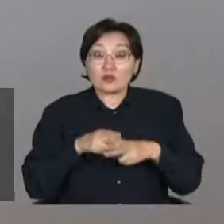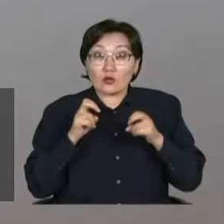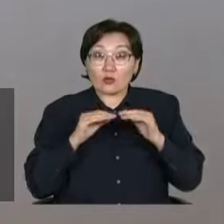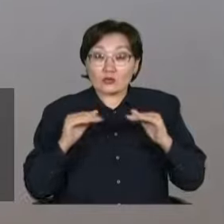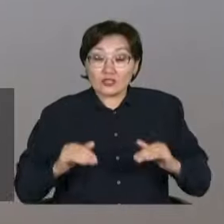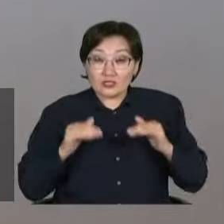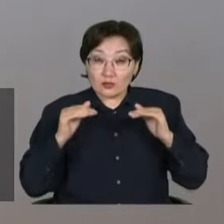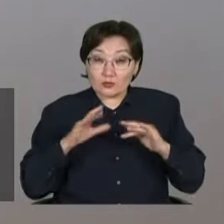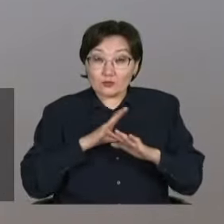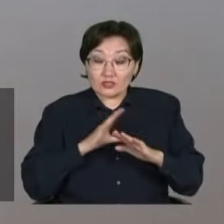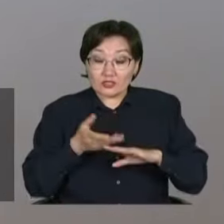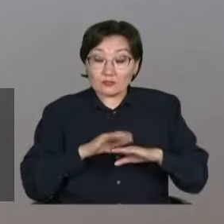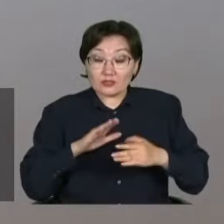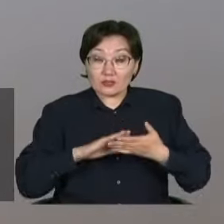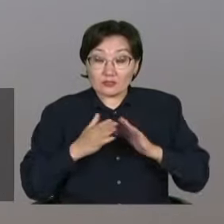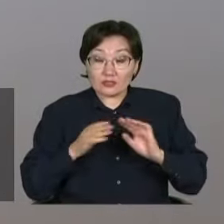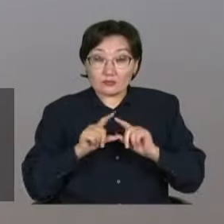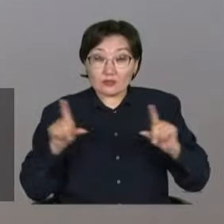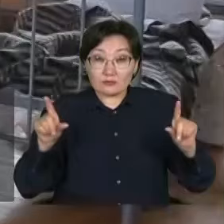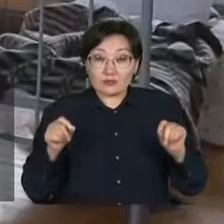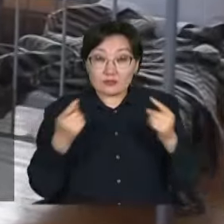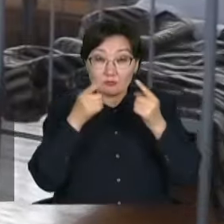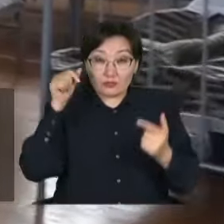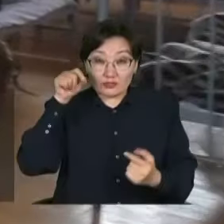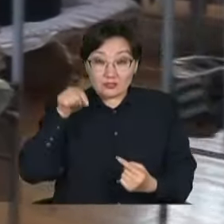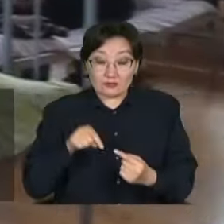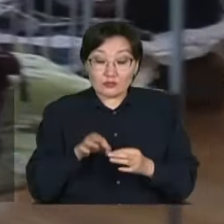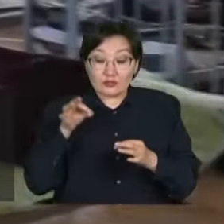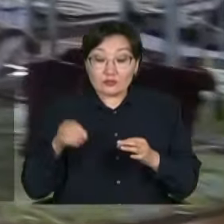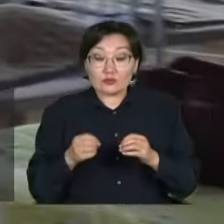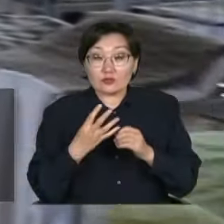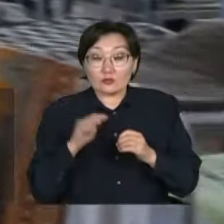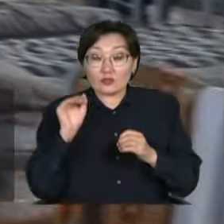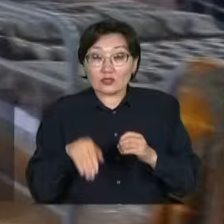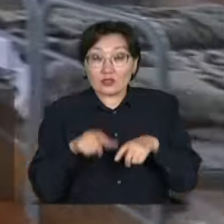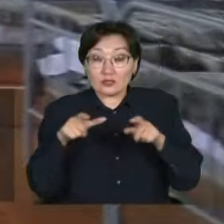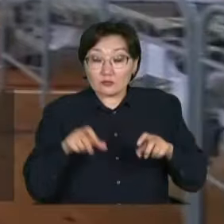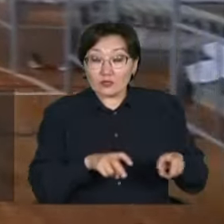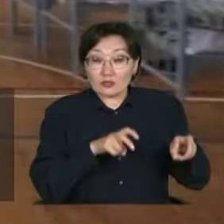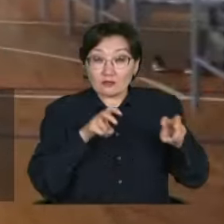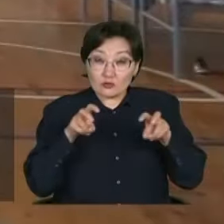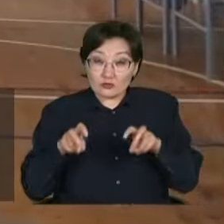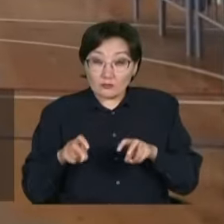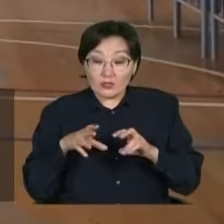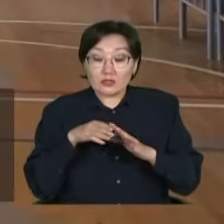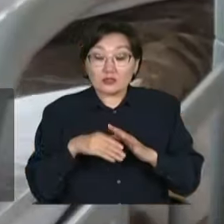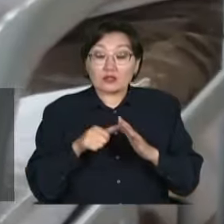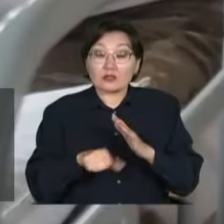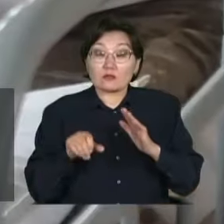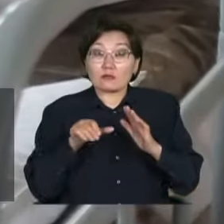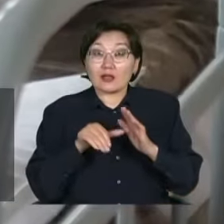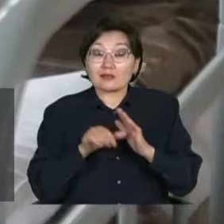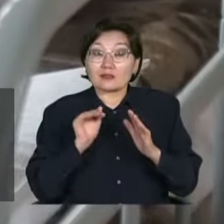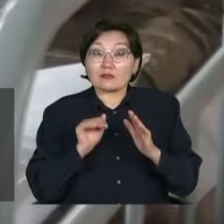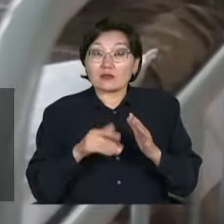асып кеткен еді. Төтенше жағдайлар департаментінің мәліметінше аймақтан 14 мың адам эвакуацияланған, оның 6 мыңға жуығы